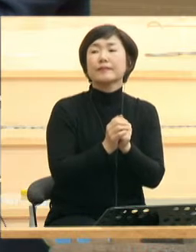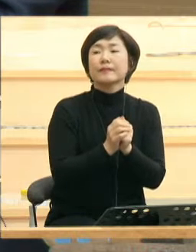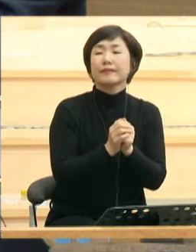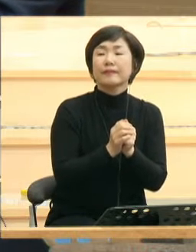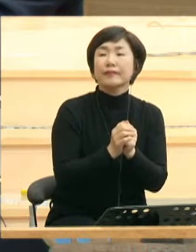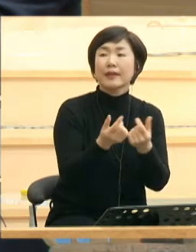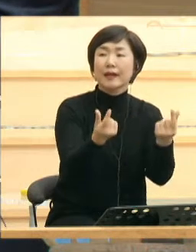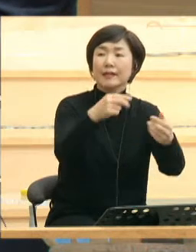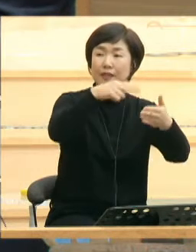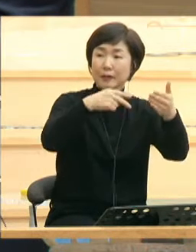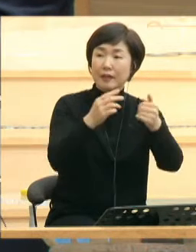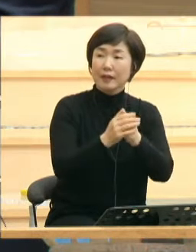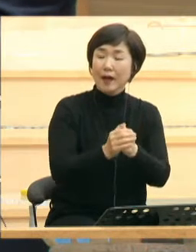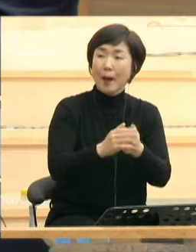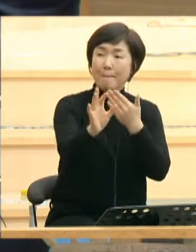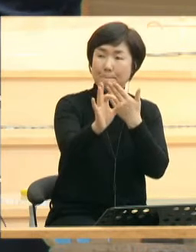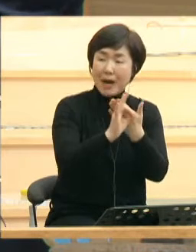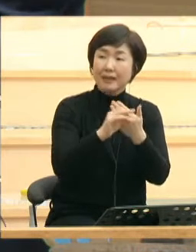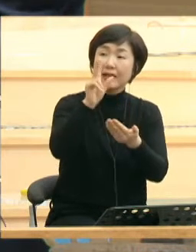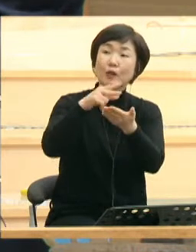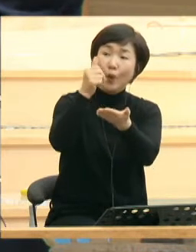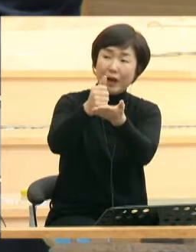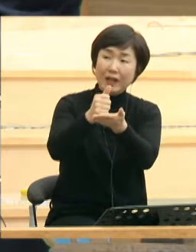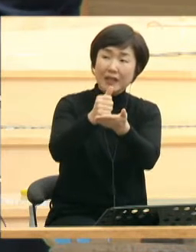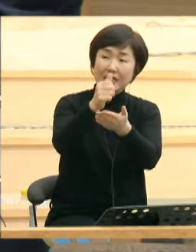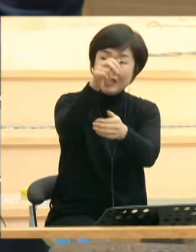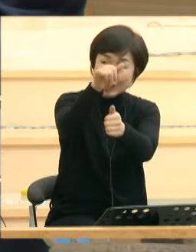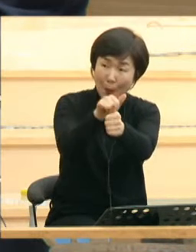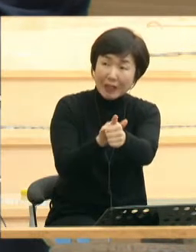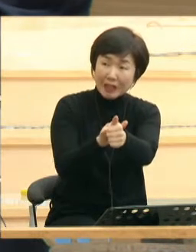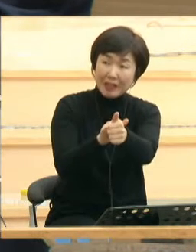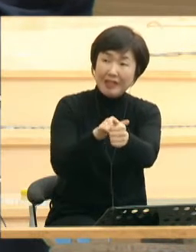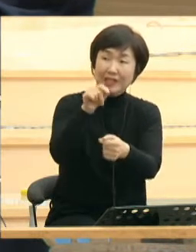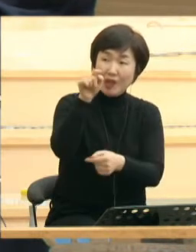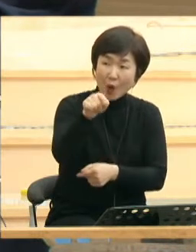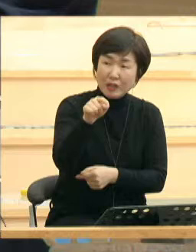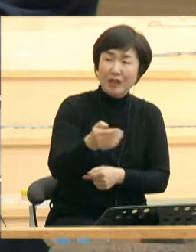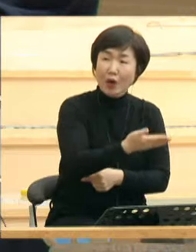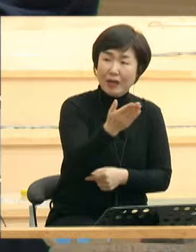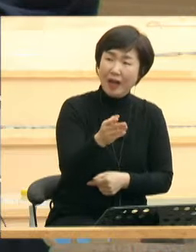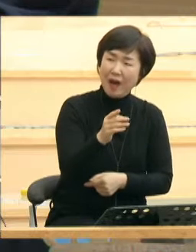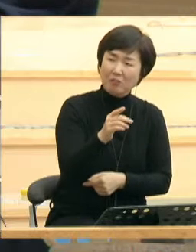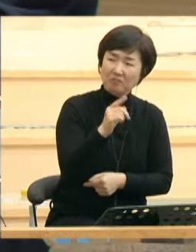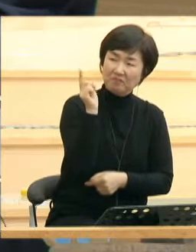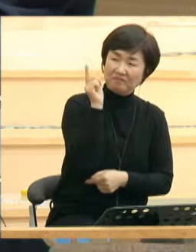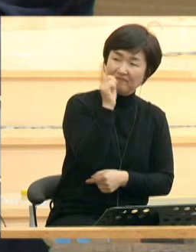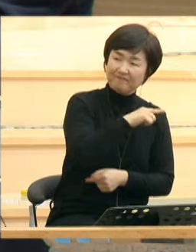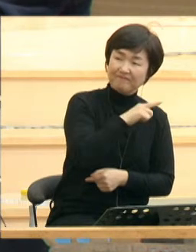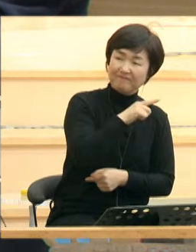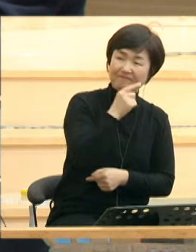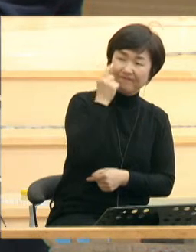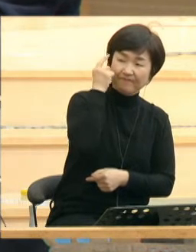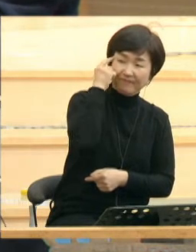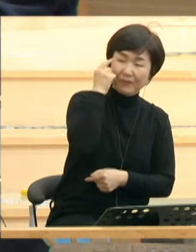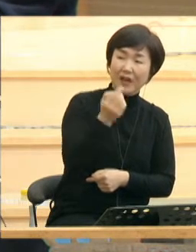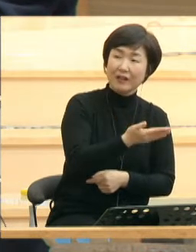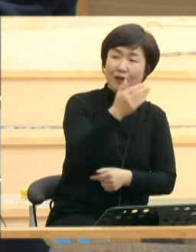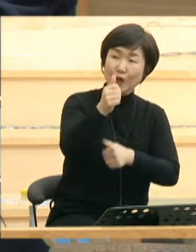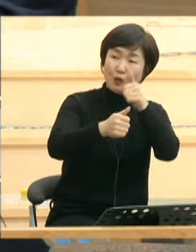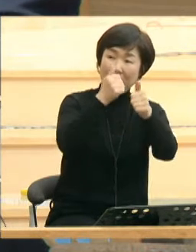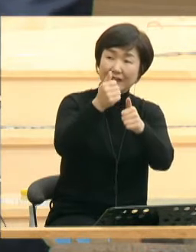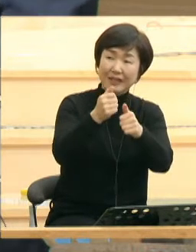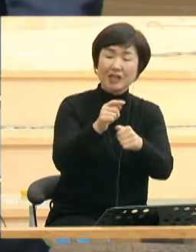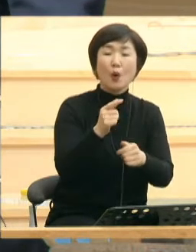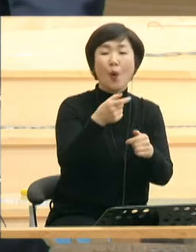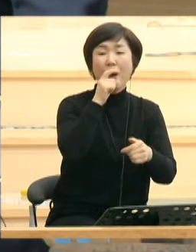가 싫습니다 시자 만일 여호와를 섬기는 것이 너희에게 좋지 않게 보이거든 을 의 조상들이 강